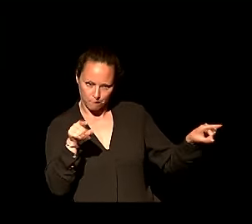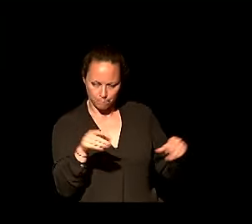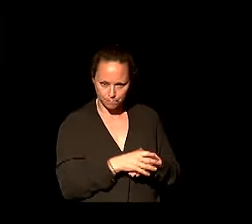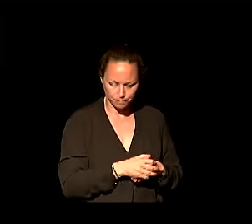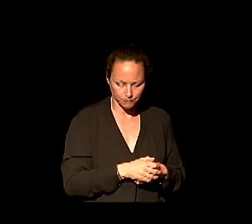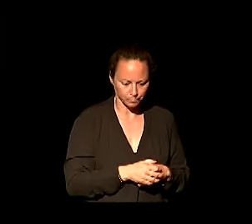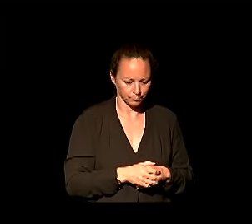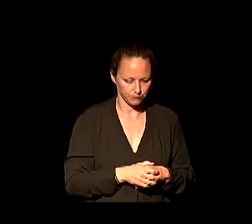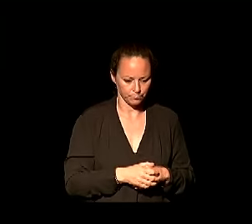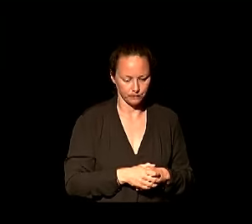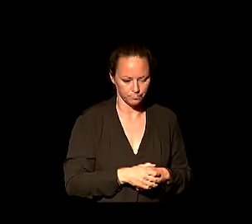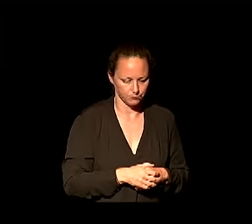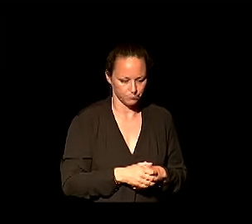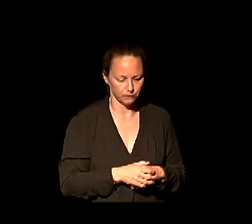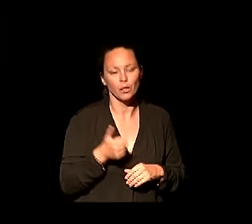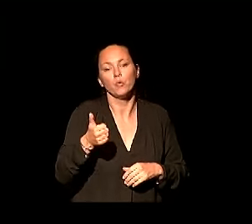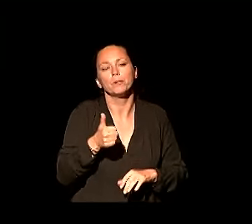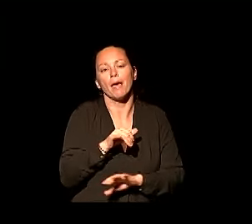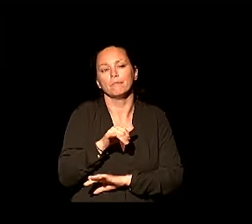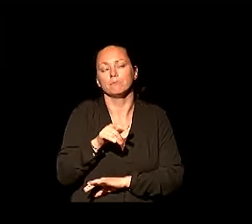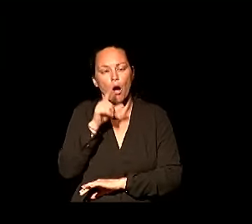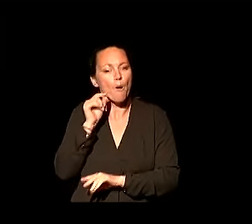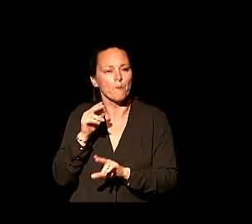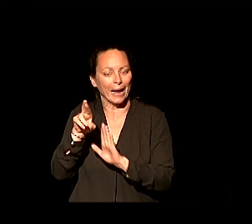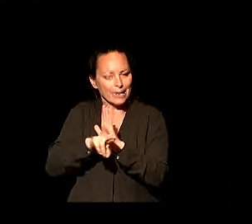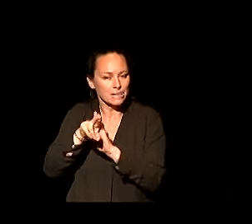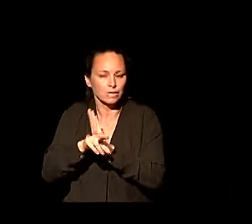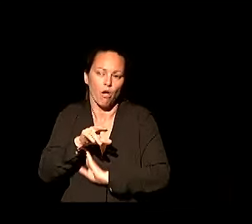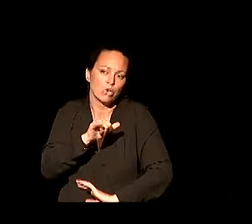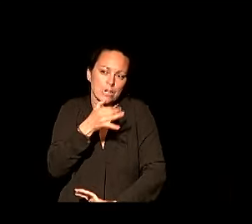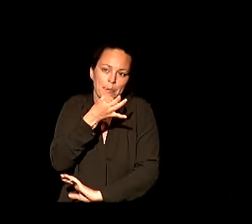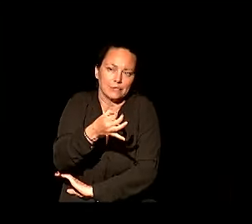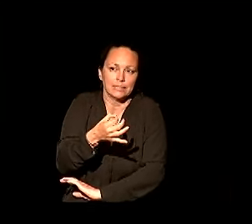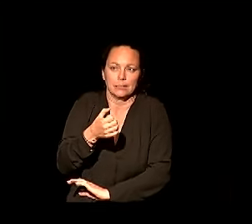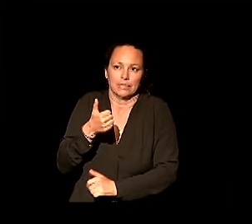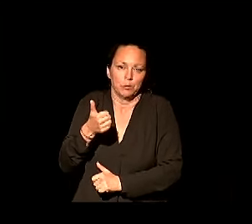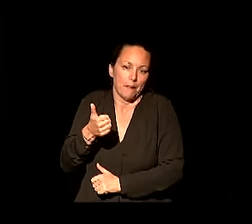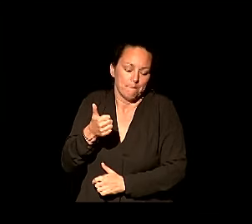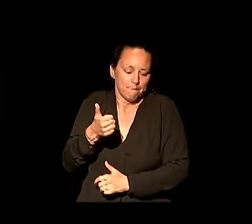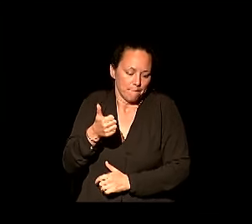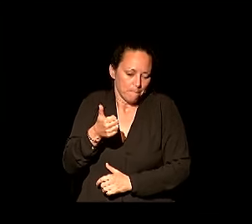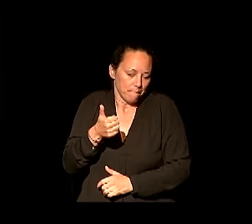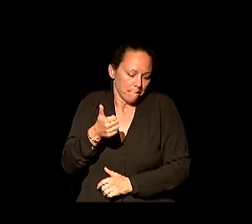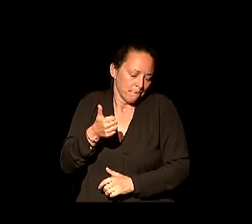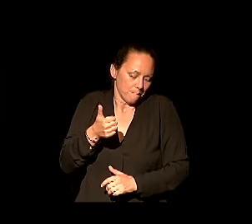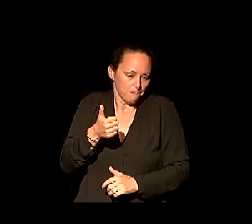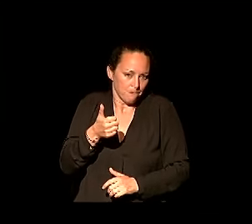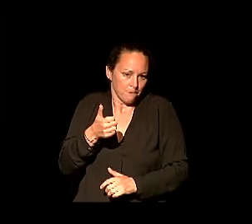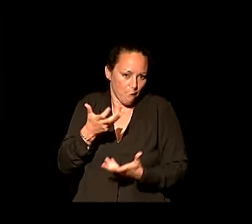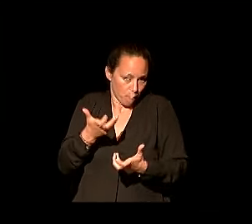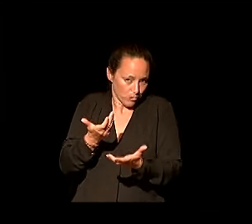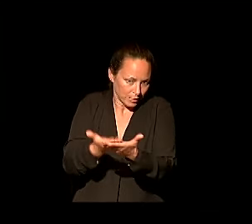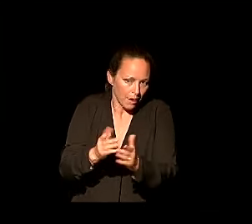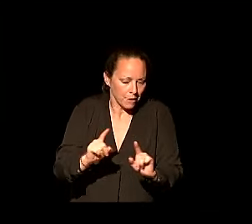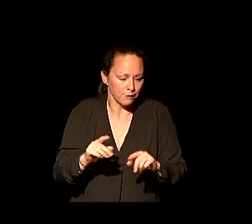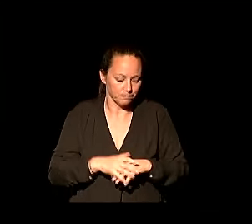cette citation, hein, même si il n'a jamais dit qu'il avait vraiment mis cette toile dans le film, le